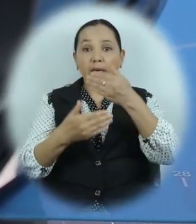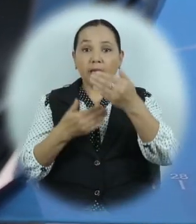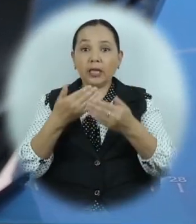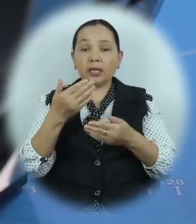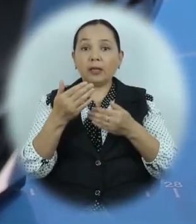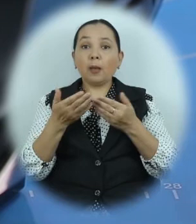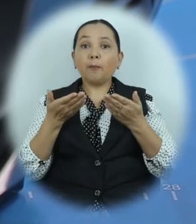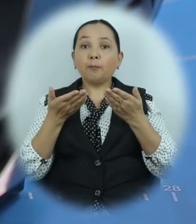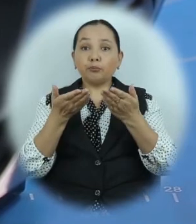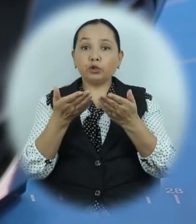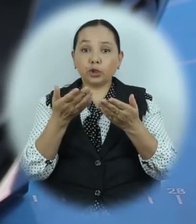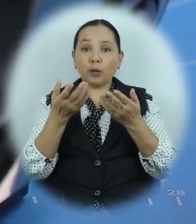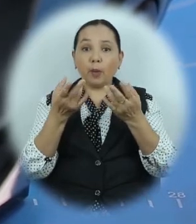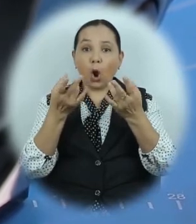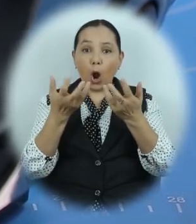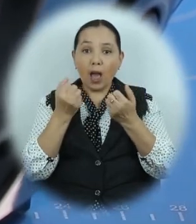pishirib olamiz.